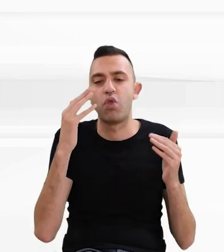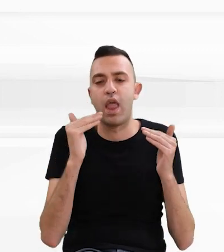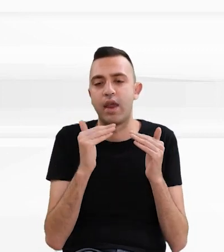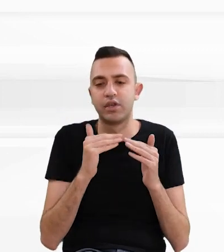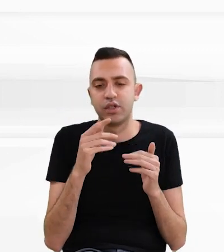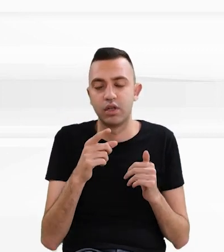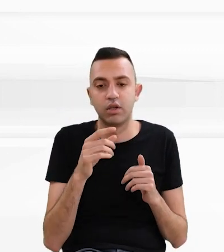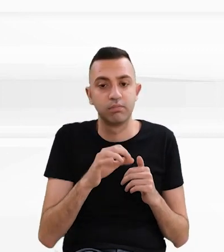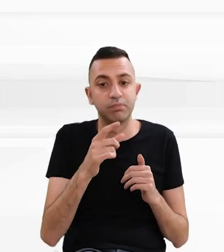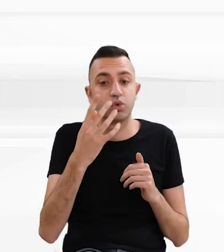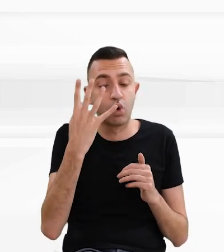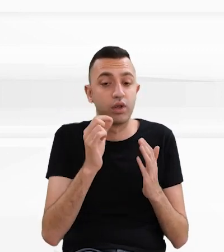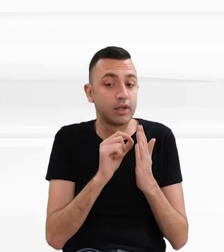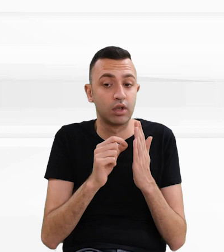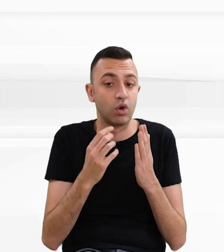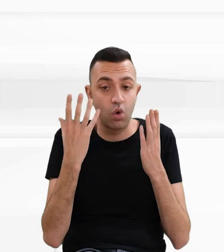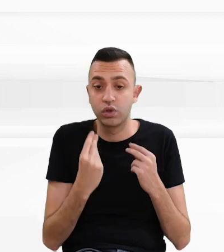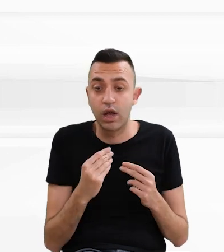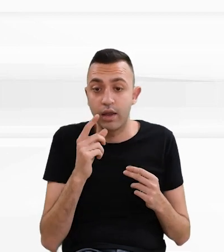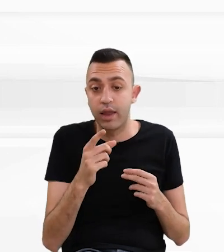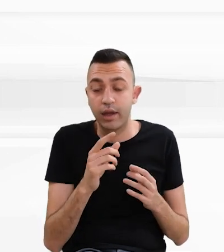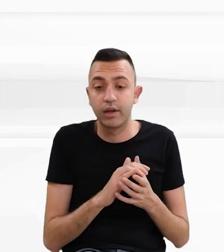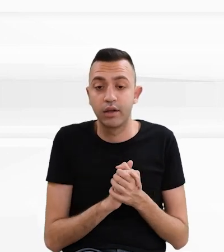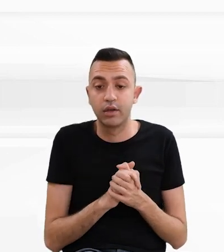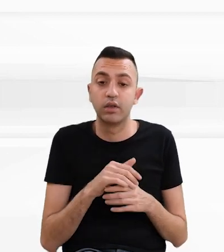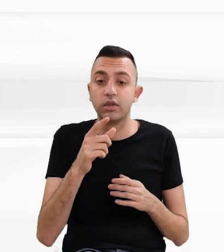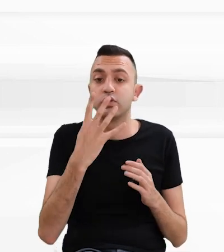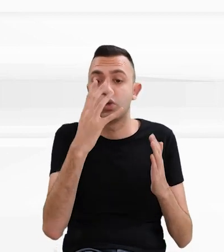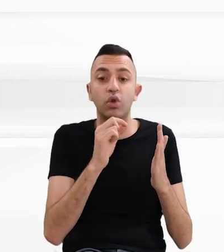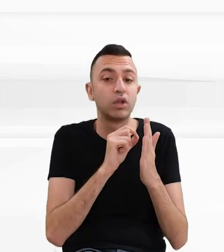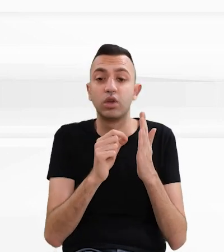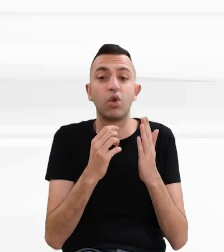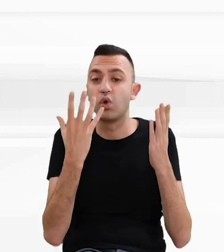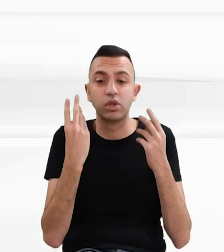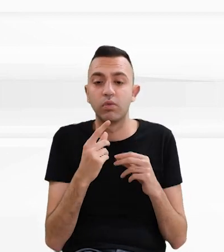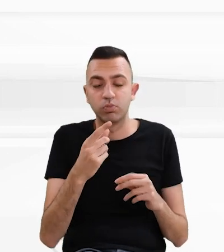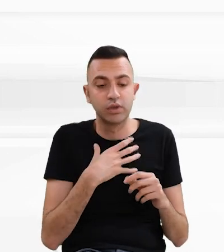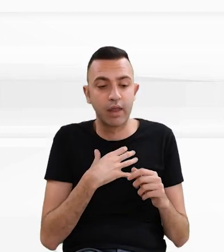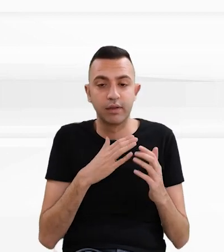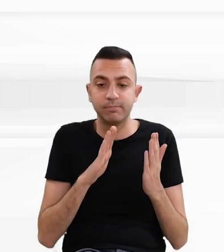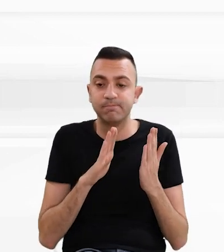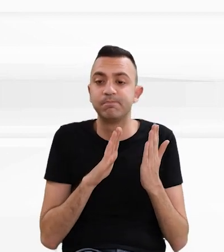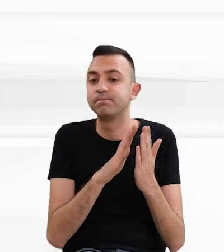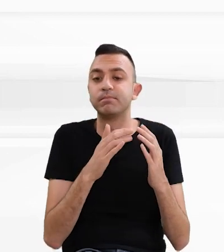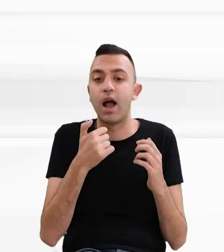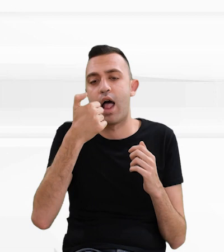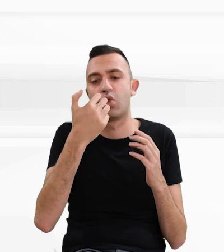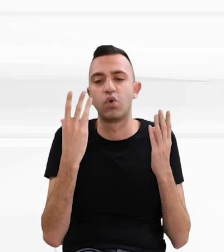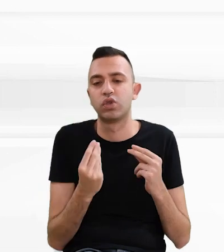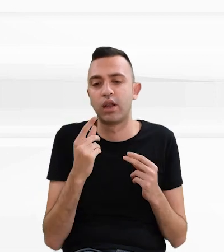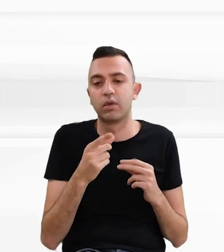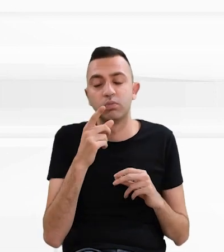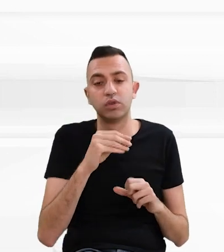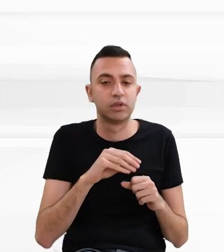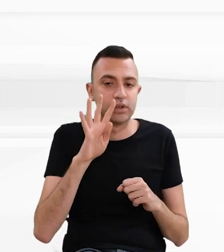dörde eşit peki Eğer burada 4 yazsaydı silelim burayı Eğer burada 4 yazılsaydı bunun yansıması